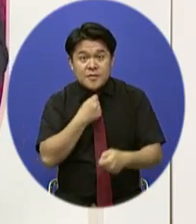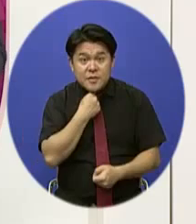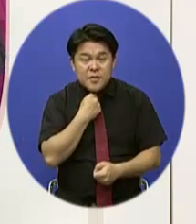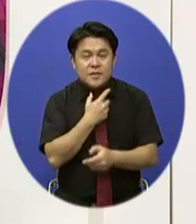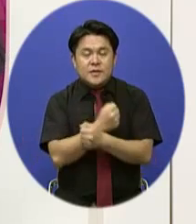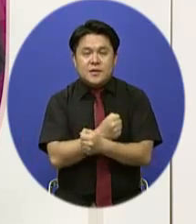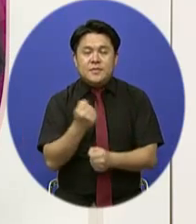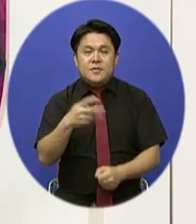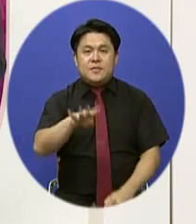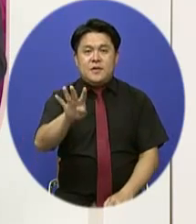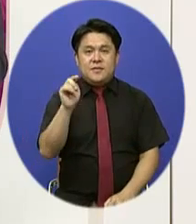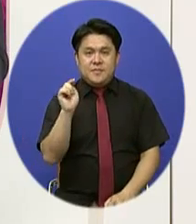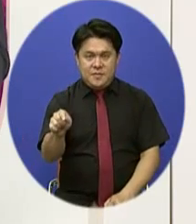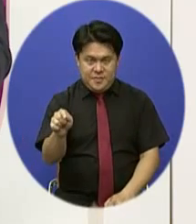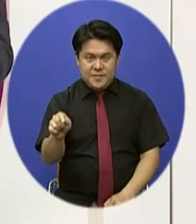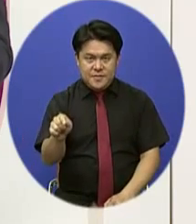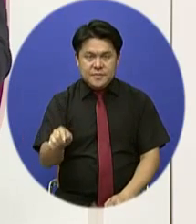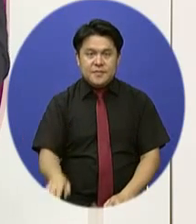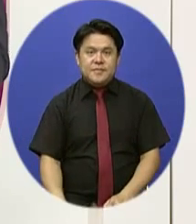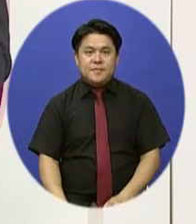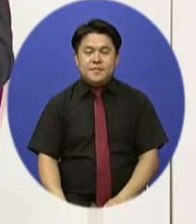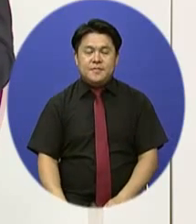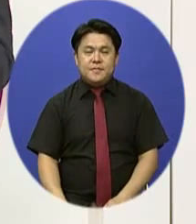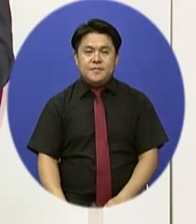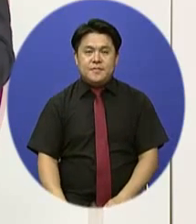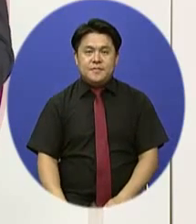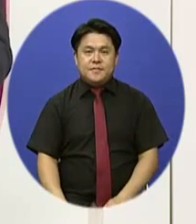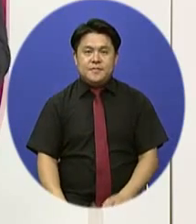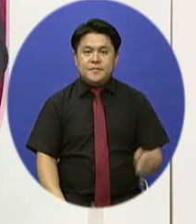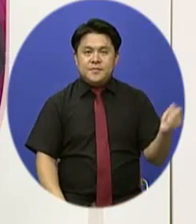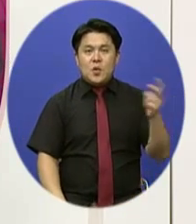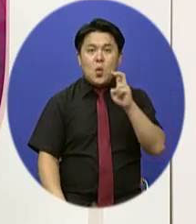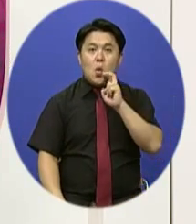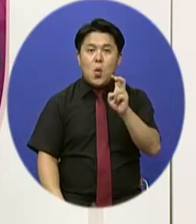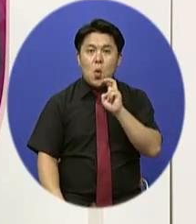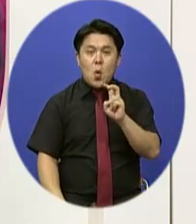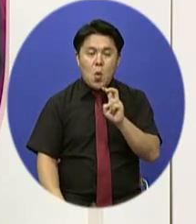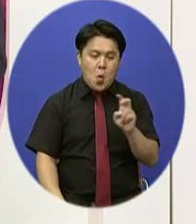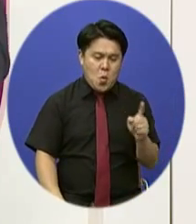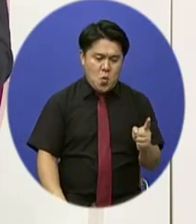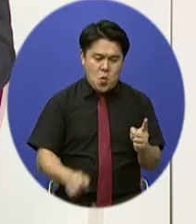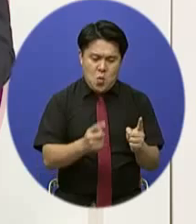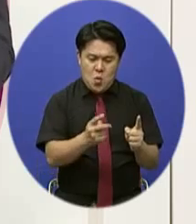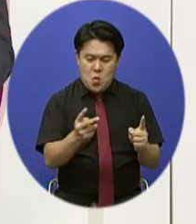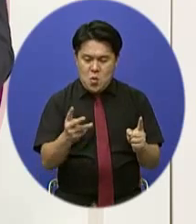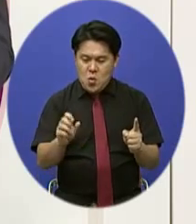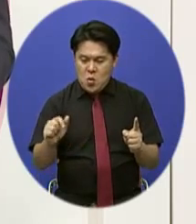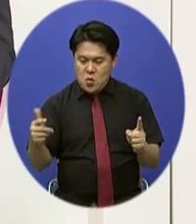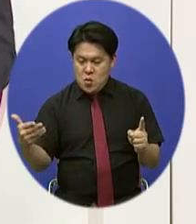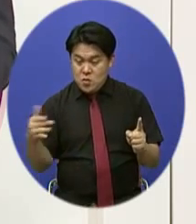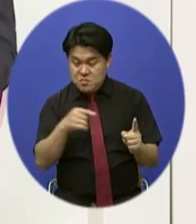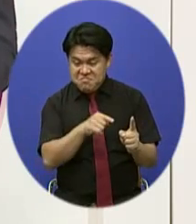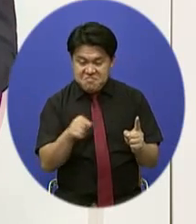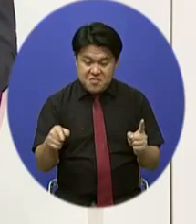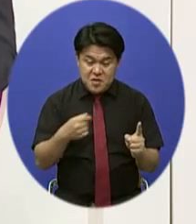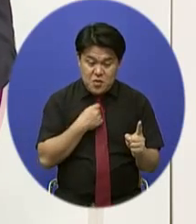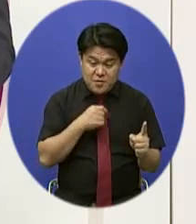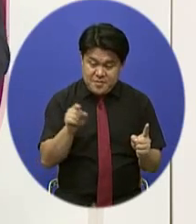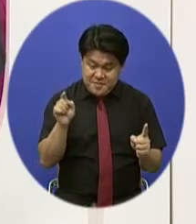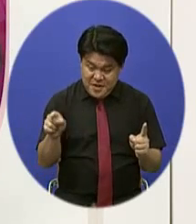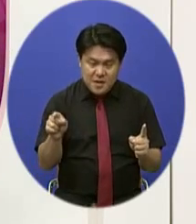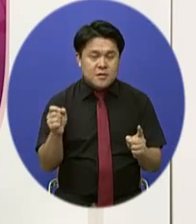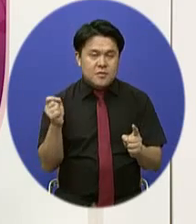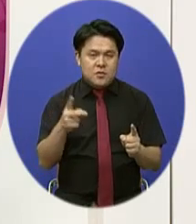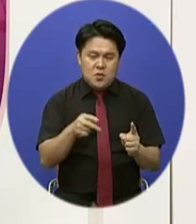예약번호 4번을 선택하시면 되겠습니다. 네. 그리고 부르고 싶은 노래가 네. 있을 경우에 반주에 맞춰, 없을 네. 경우에